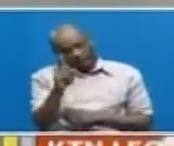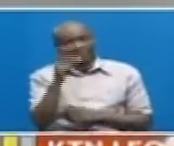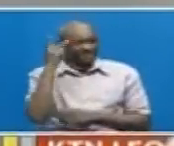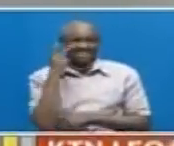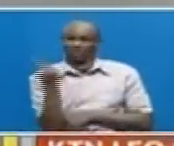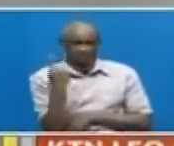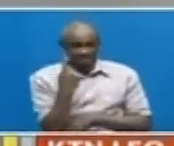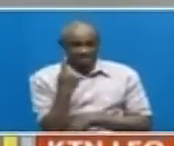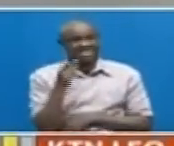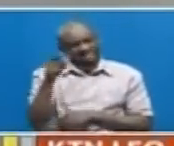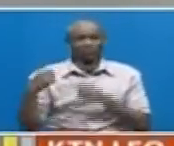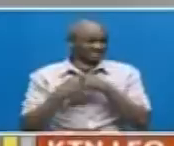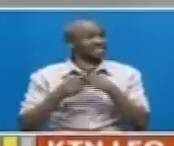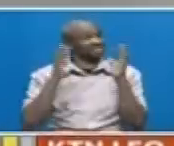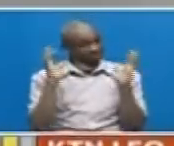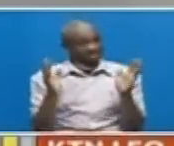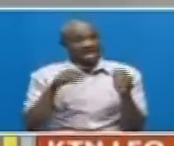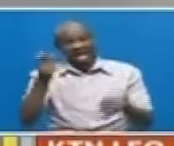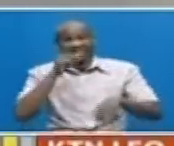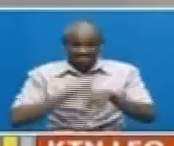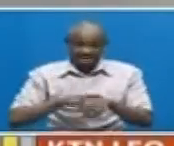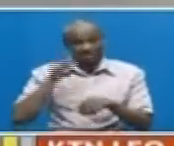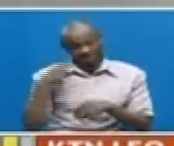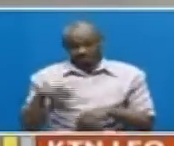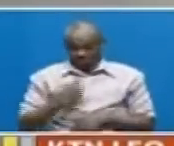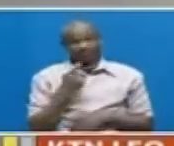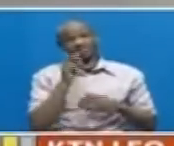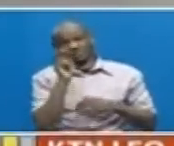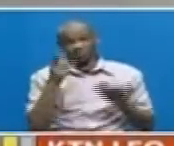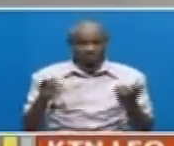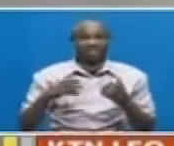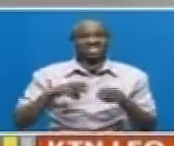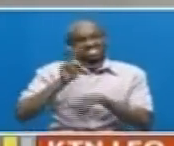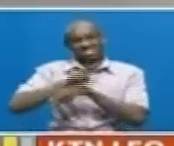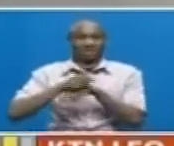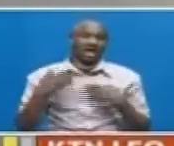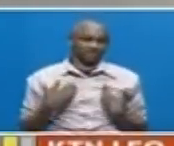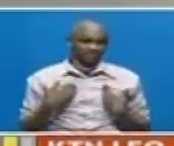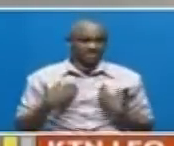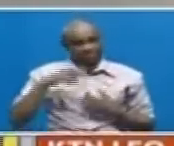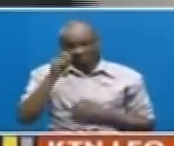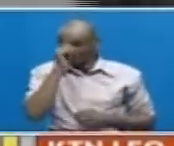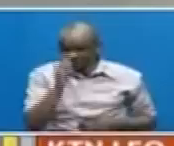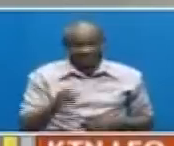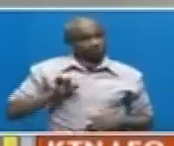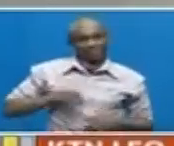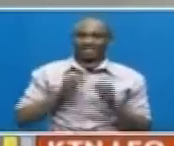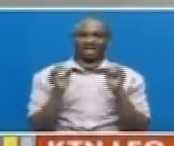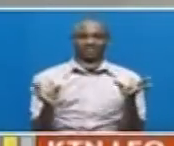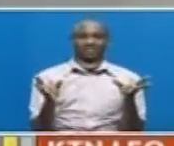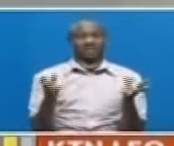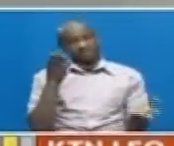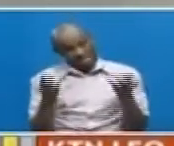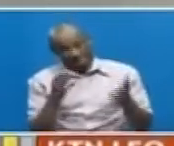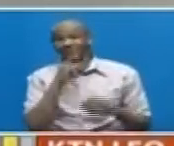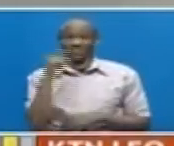mzazi mmoja, inakuwa na shida. Saa ingine anaona atakuwa na madharau kwa sababu hatakuwa na heshima wa mama, pengine